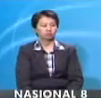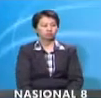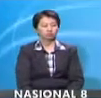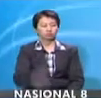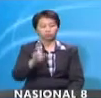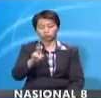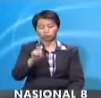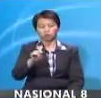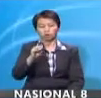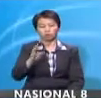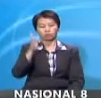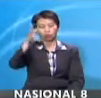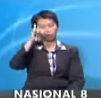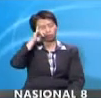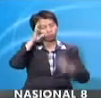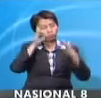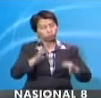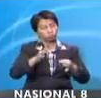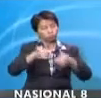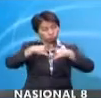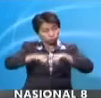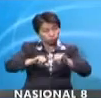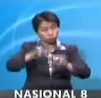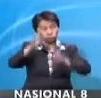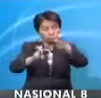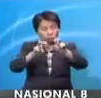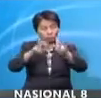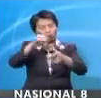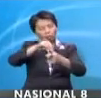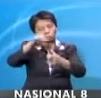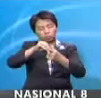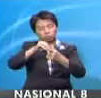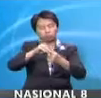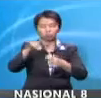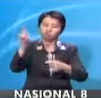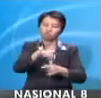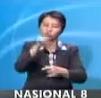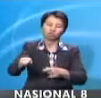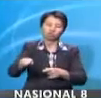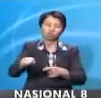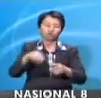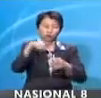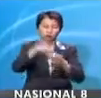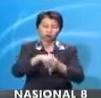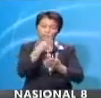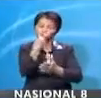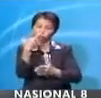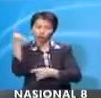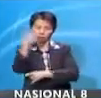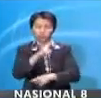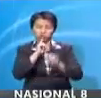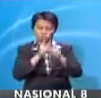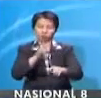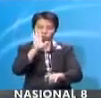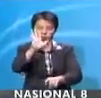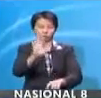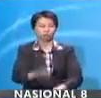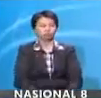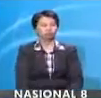UTM akan membuat keputusan untuk meneruskan pendakian Everest tahun ini atau tidak dalam beberapa hari lagi.